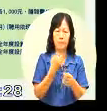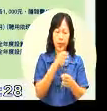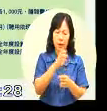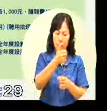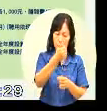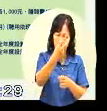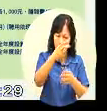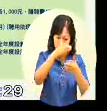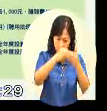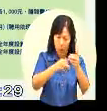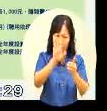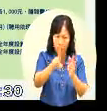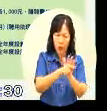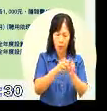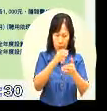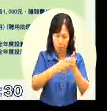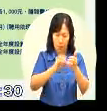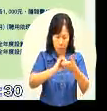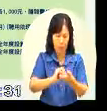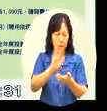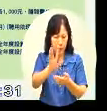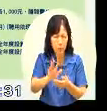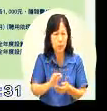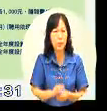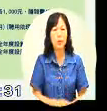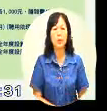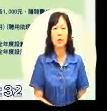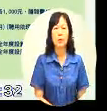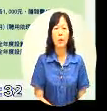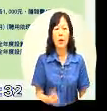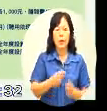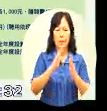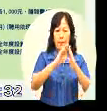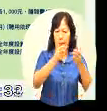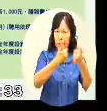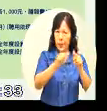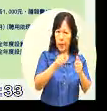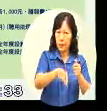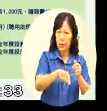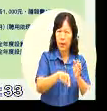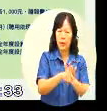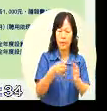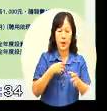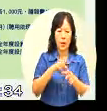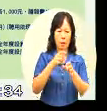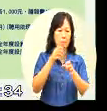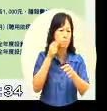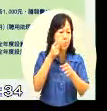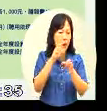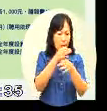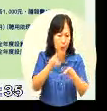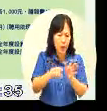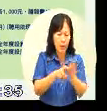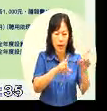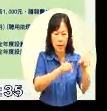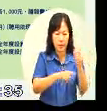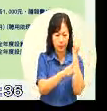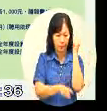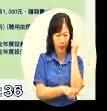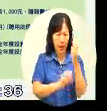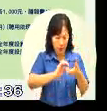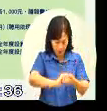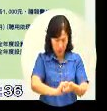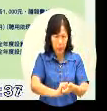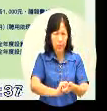52条有规定，就是呢，议员领这些费用呢，要以法律定之，而这个法律